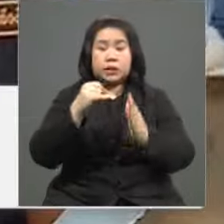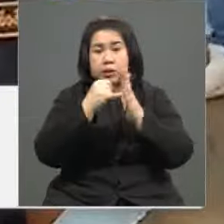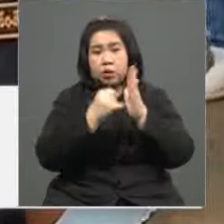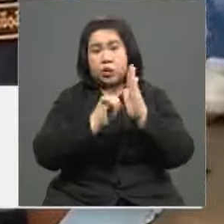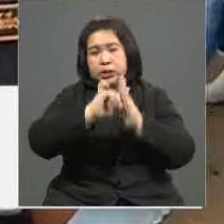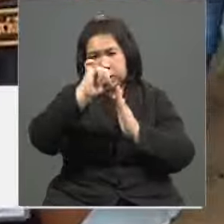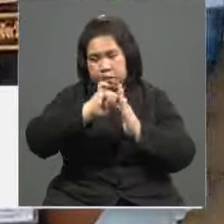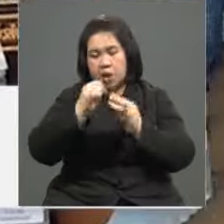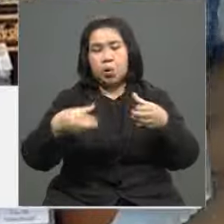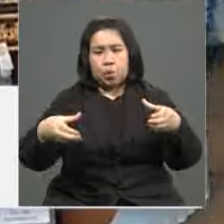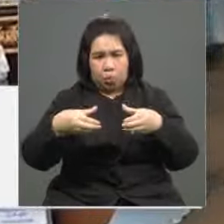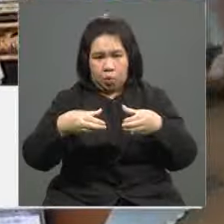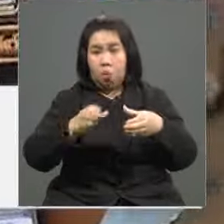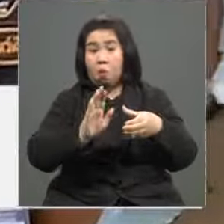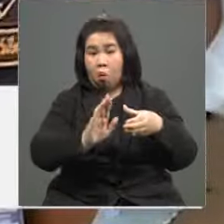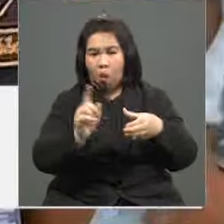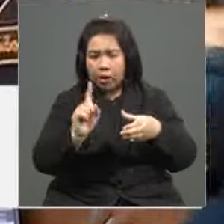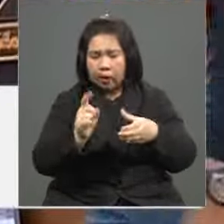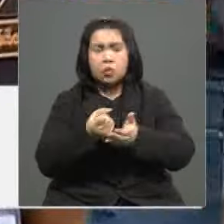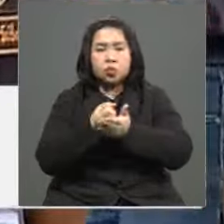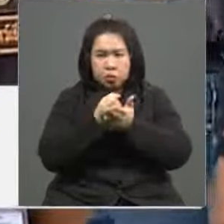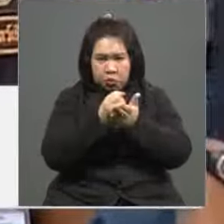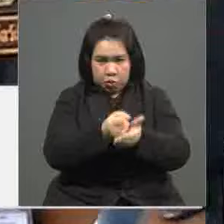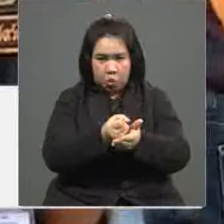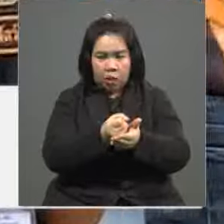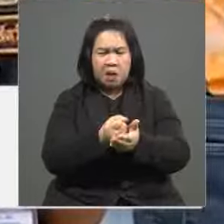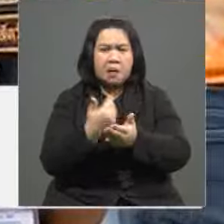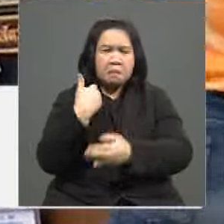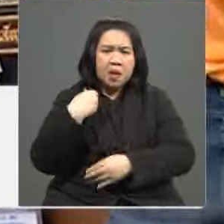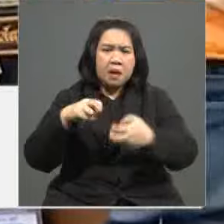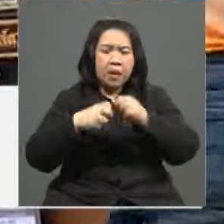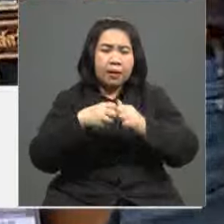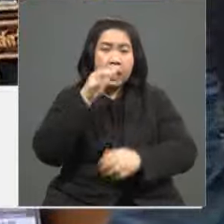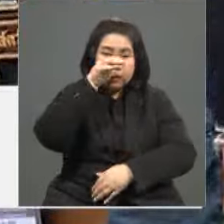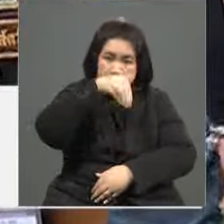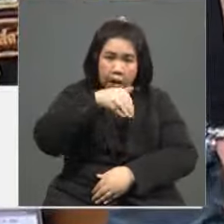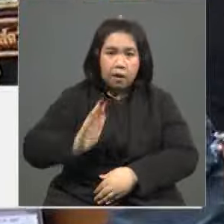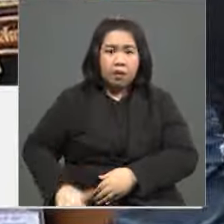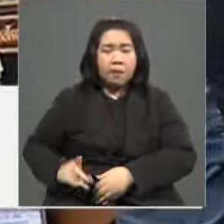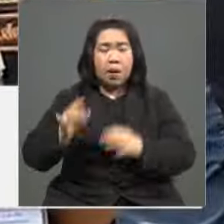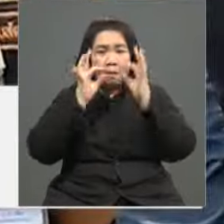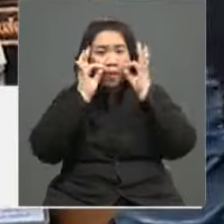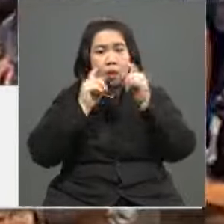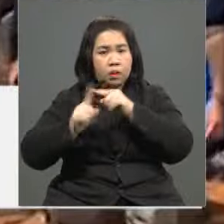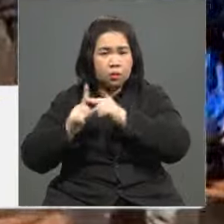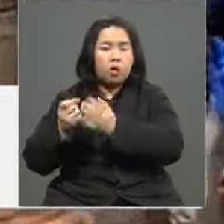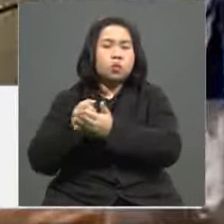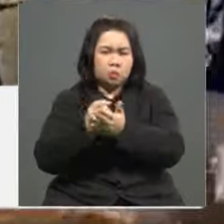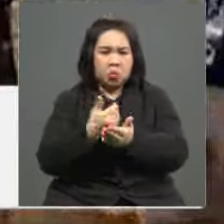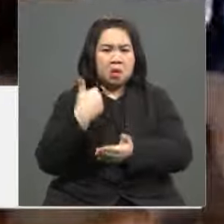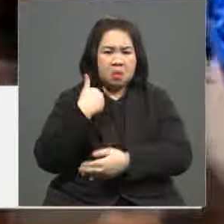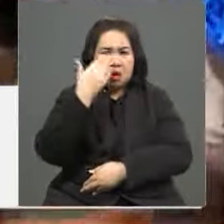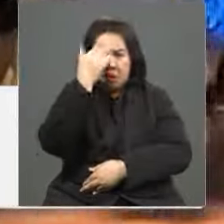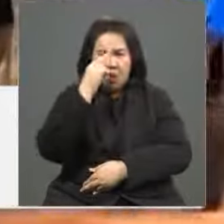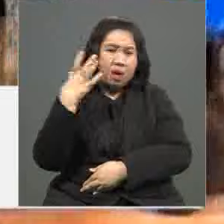ได้มีการนำทีมปสุสัตว์เขต 5เร่งให้ความช่วยเหลือและอพยพช้างตลอดจนสุนัขและแมวที่ได้รับผลกระทบจากอุทกภัยจากลำน้ำแม่แตงที่